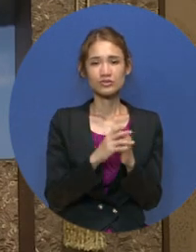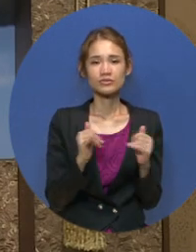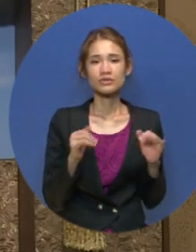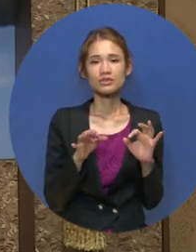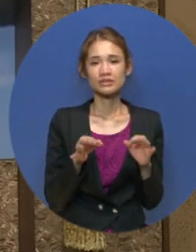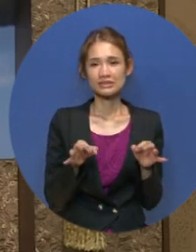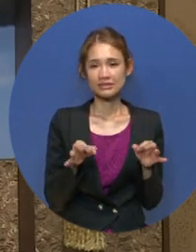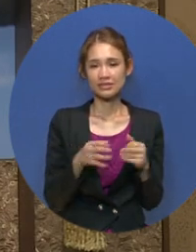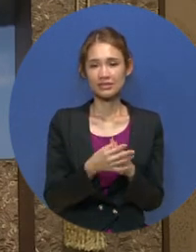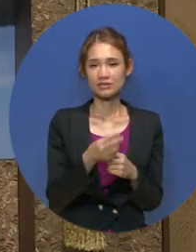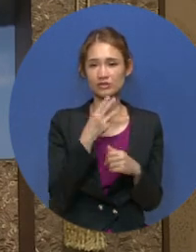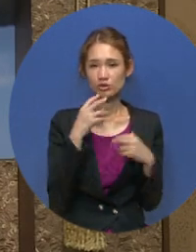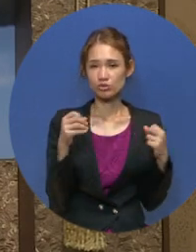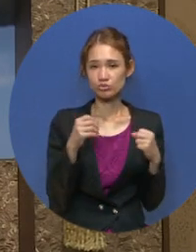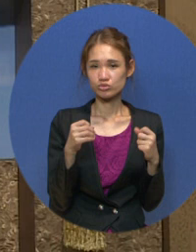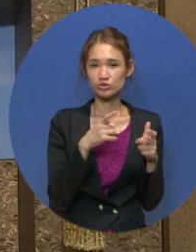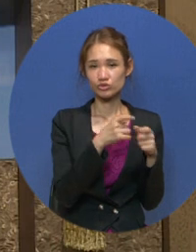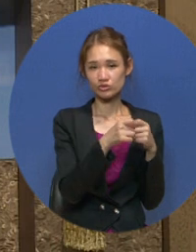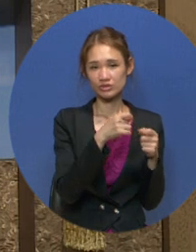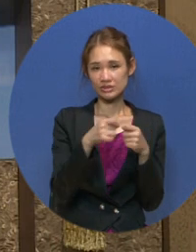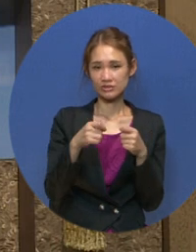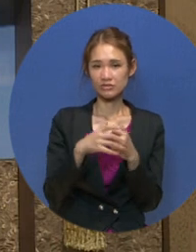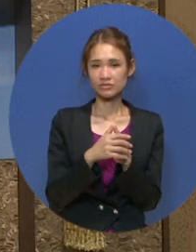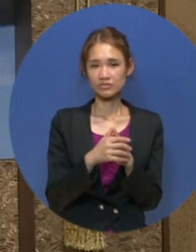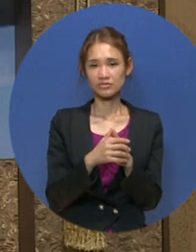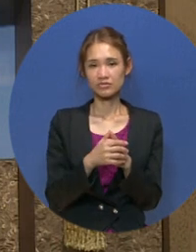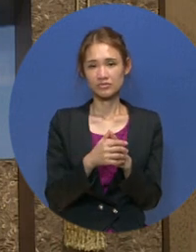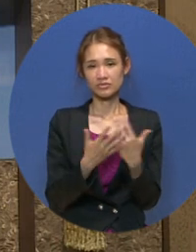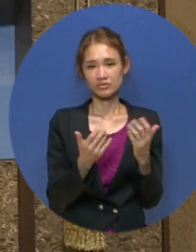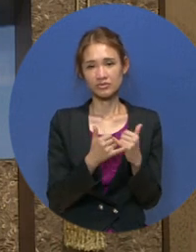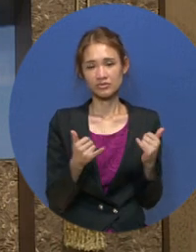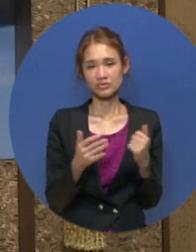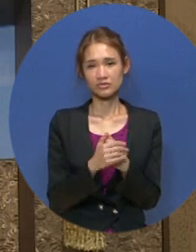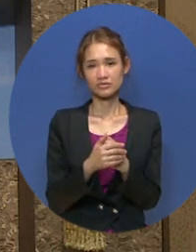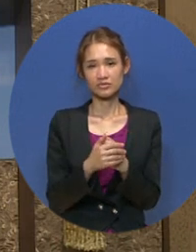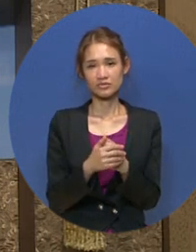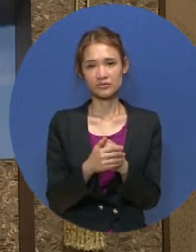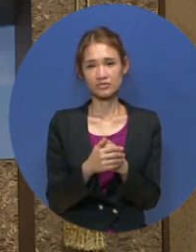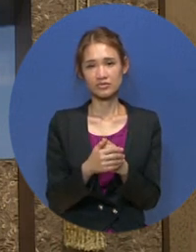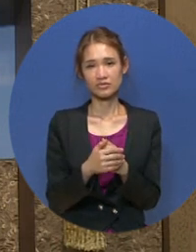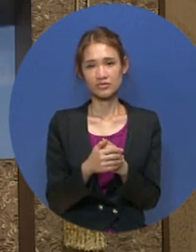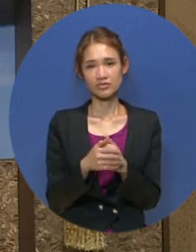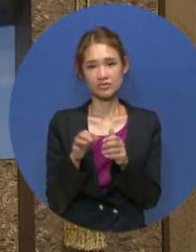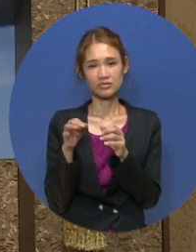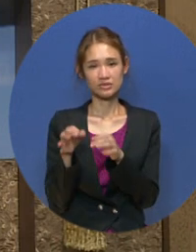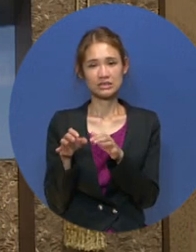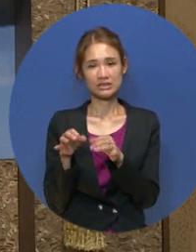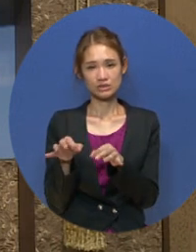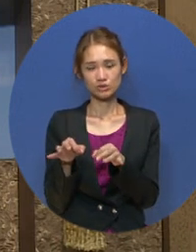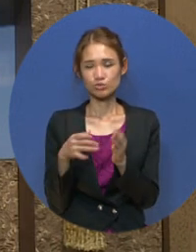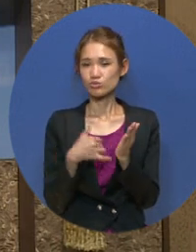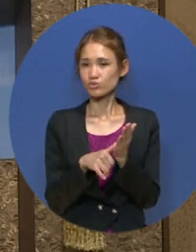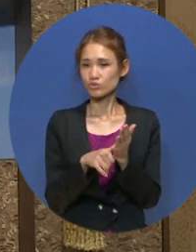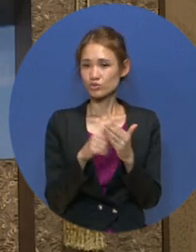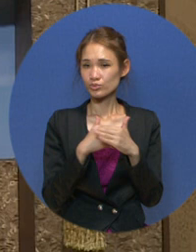서울 북부 그 지점들이 몇십 개가 이렇게 각 직원들이 기증품들을 박스로 모아서 100박스